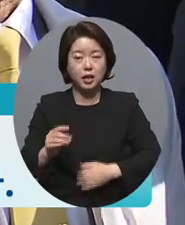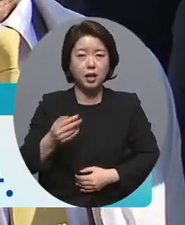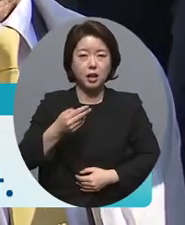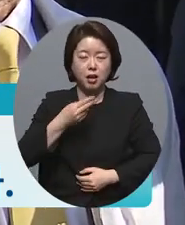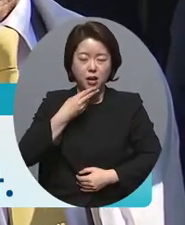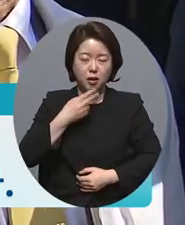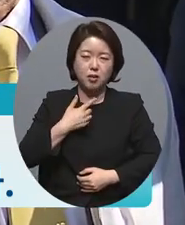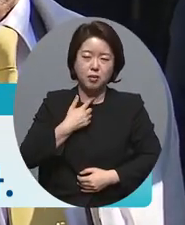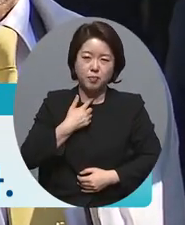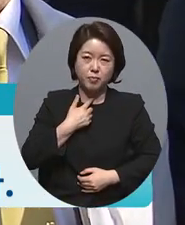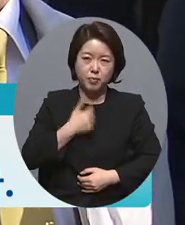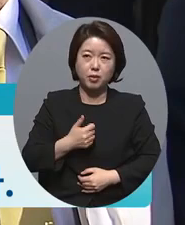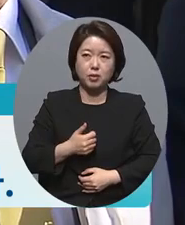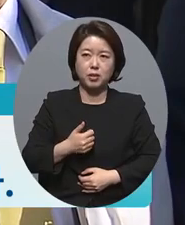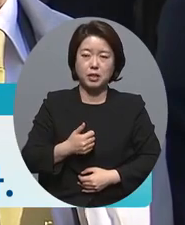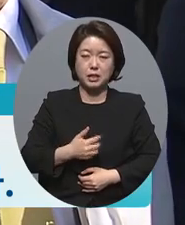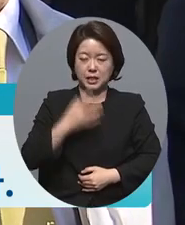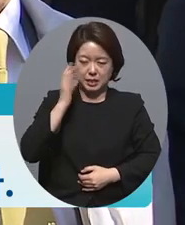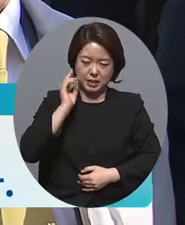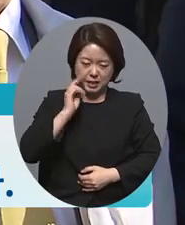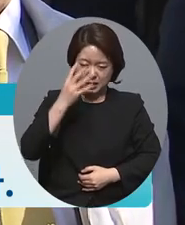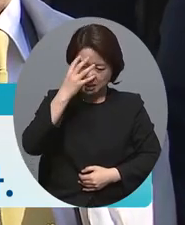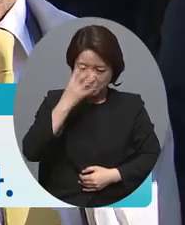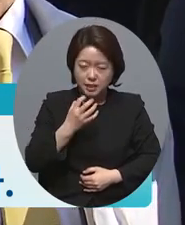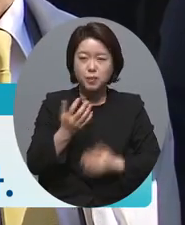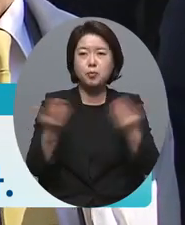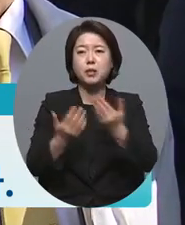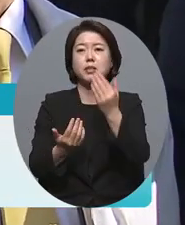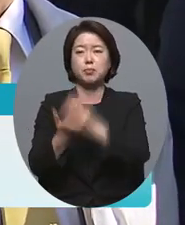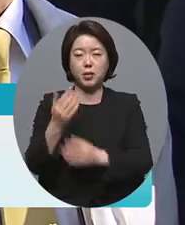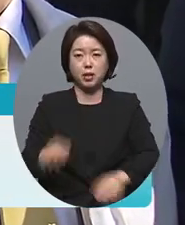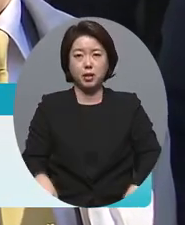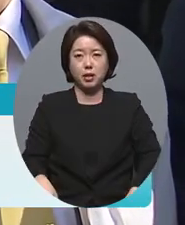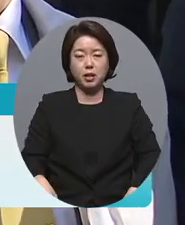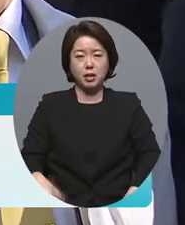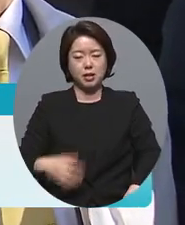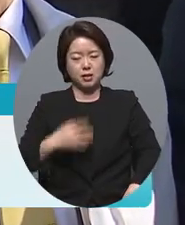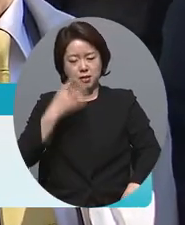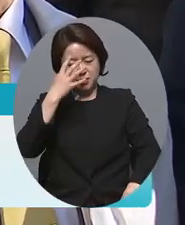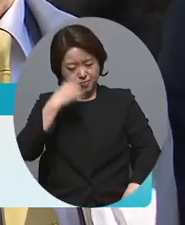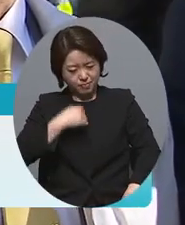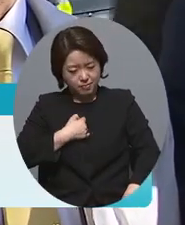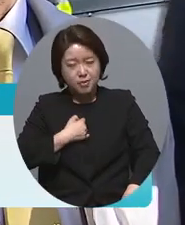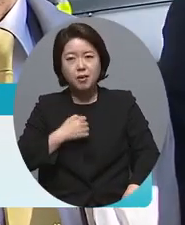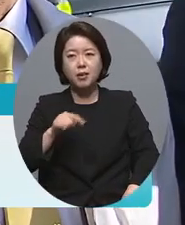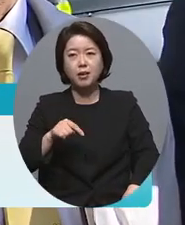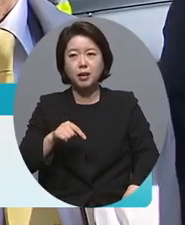참혹한 일이 벌어지고 있습니다. 비통한 심정으로 이 침탈의 현장을